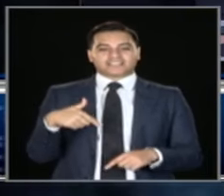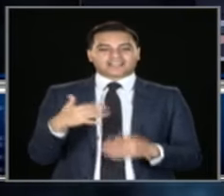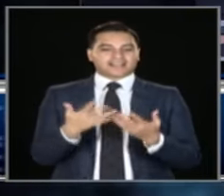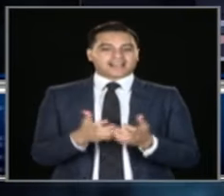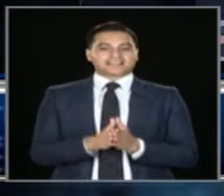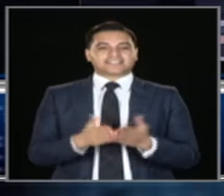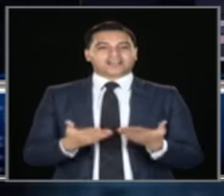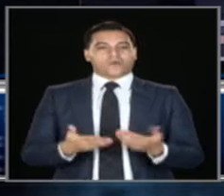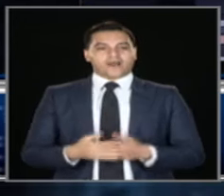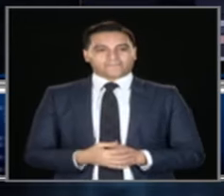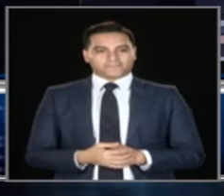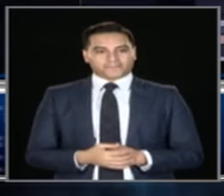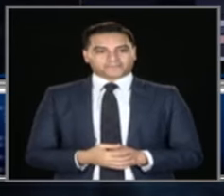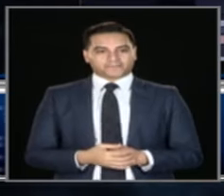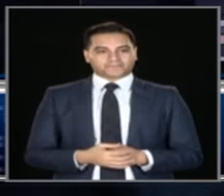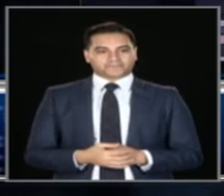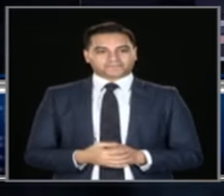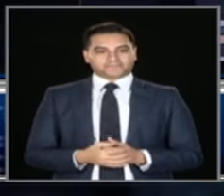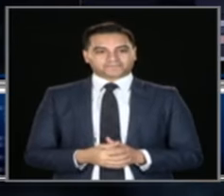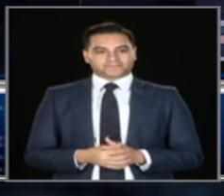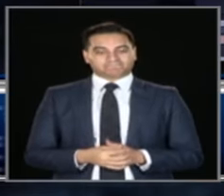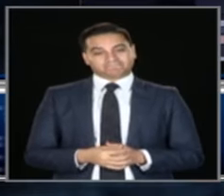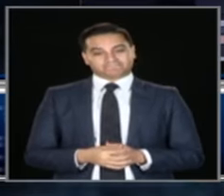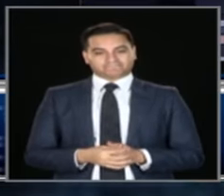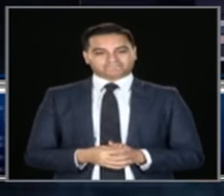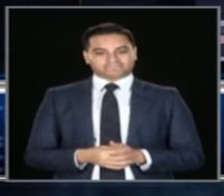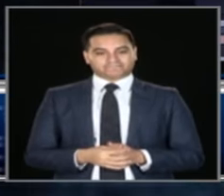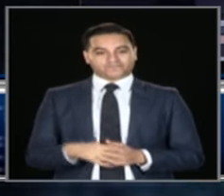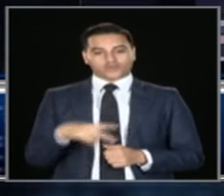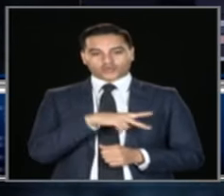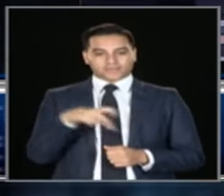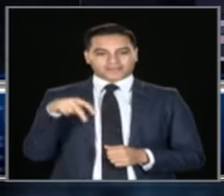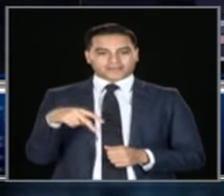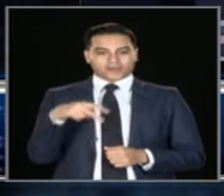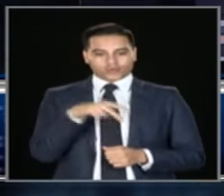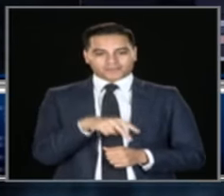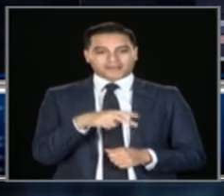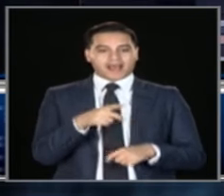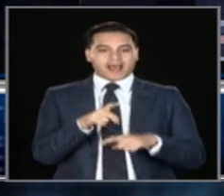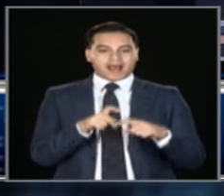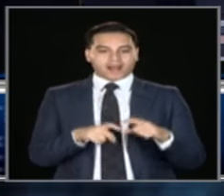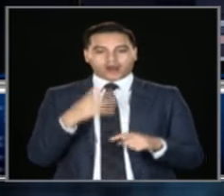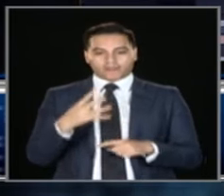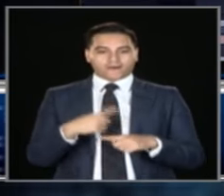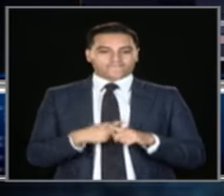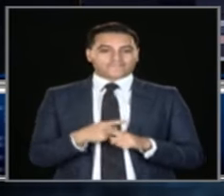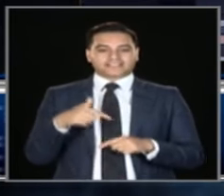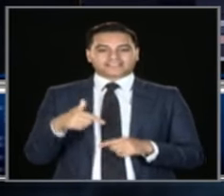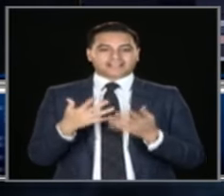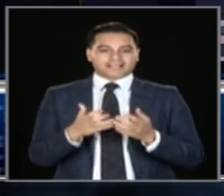4 في 6 يساوي كام؟ 888 على 4 في